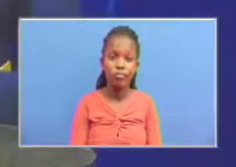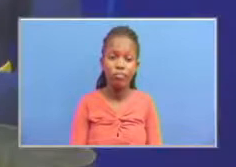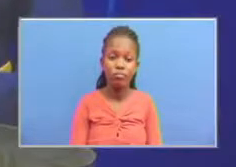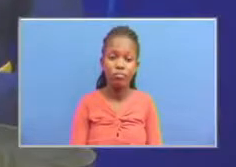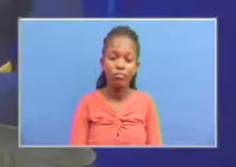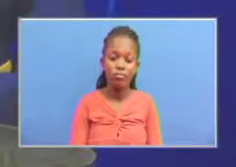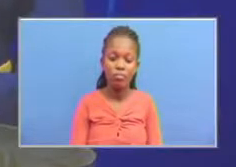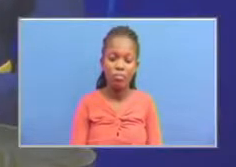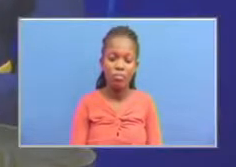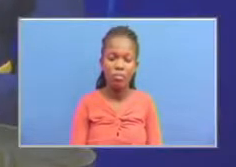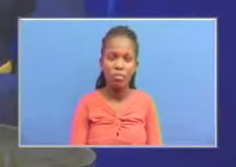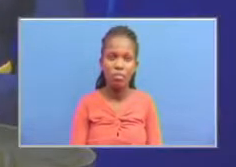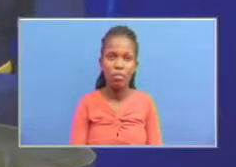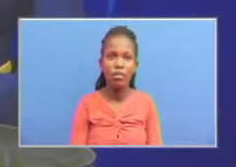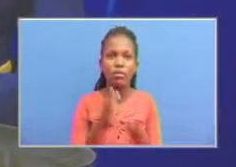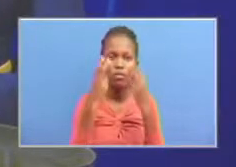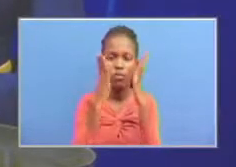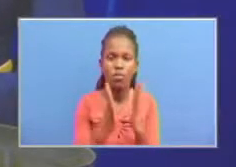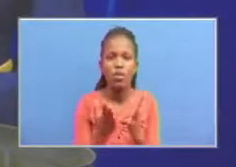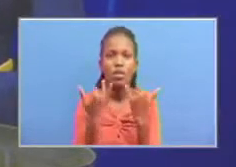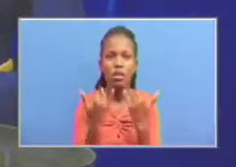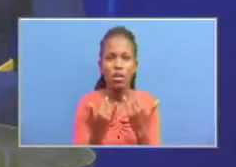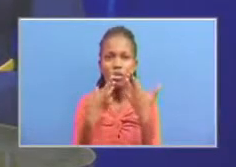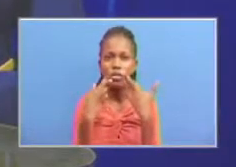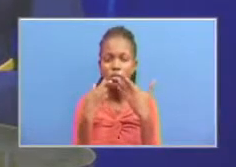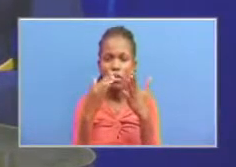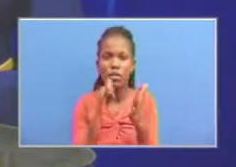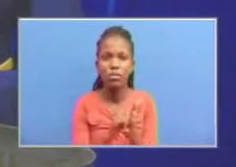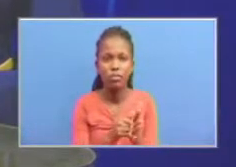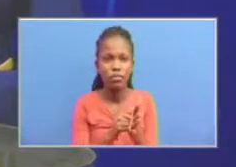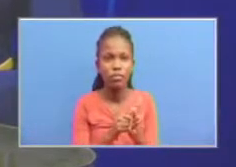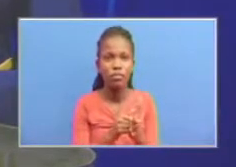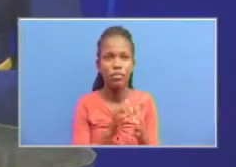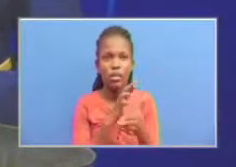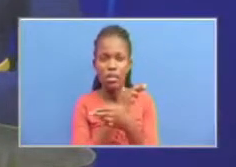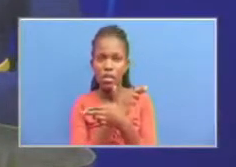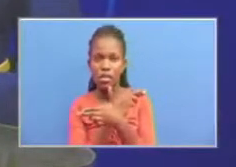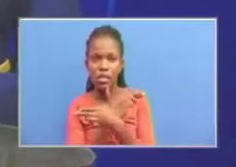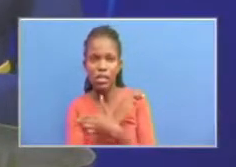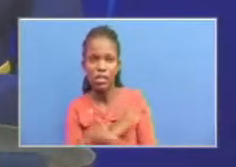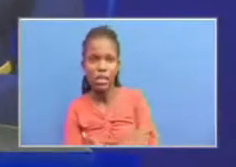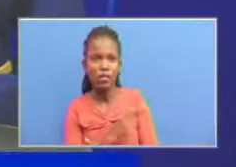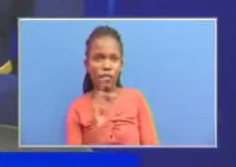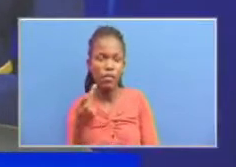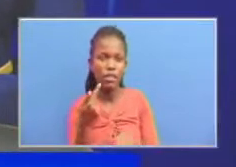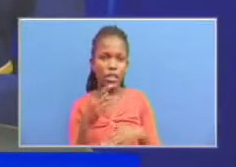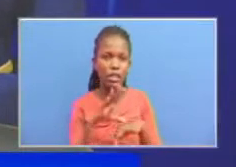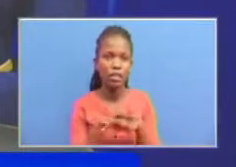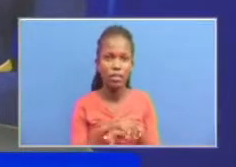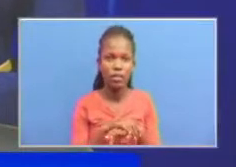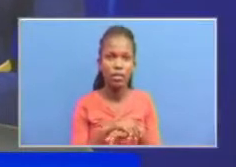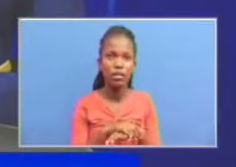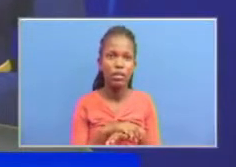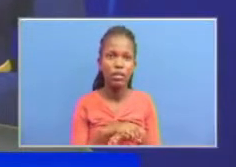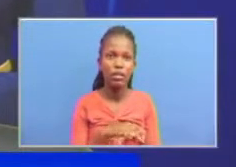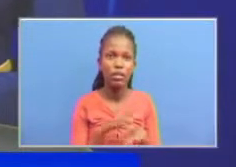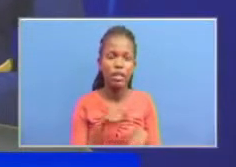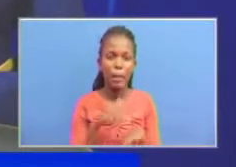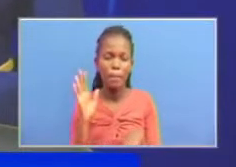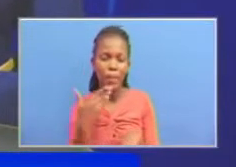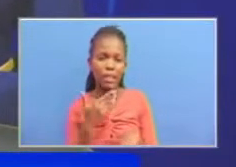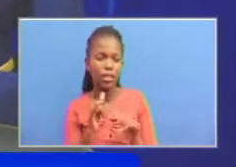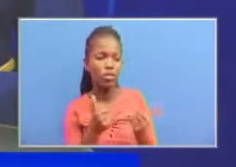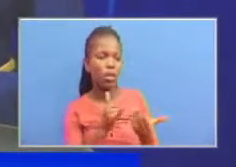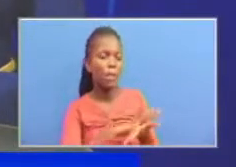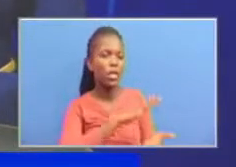Mulinge. Na hindi musiaisia livotisu ya Kennedy Mulinge ni kutunenga ibuso ya ukwata udhu mova nini. Na hindi tisio kethia ni tukuende